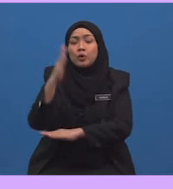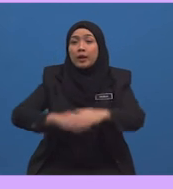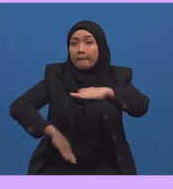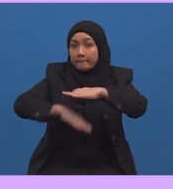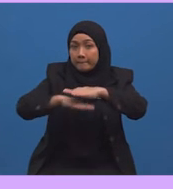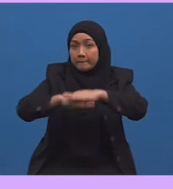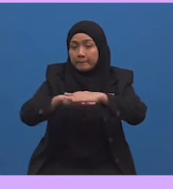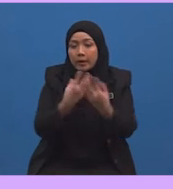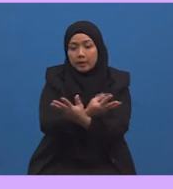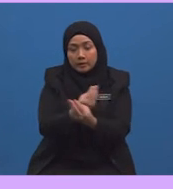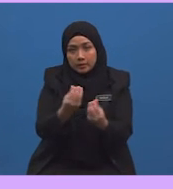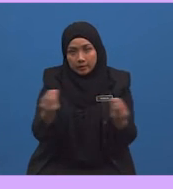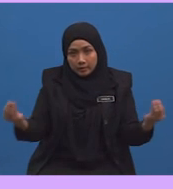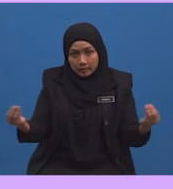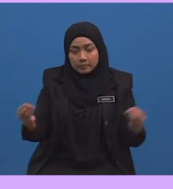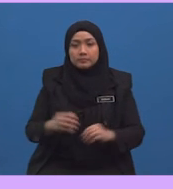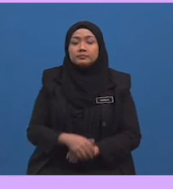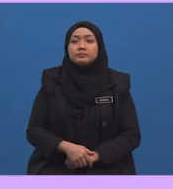tanah tanah di muka bumi.